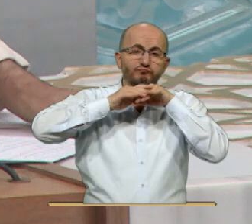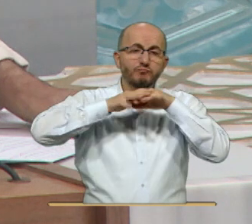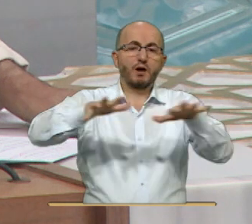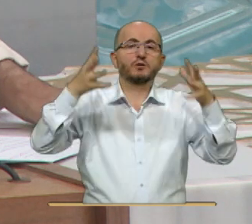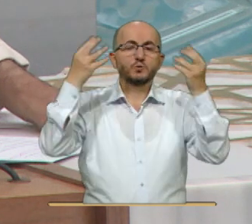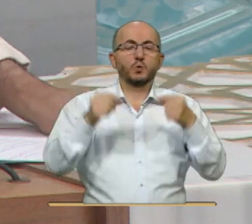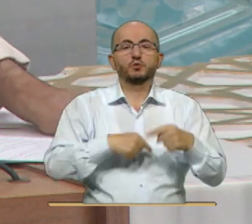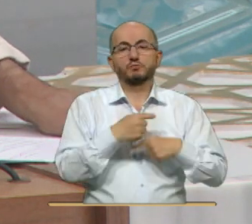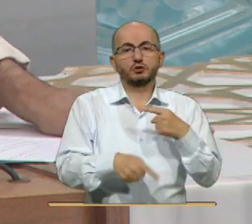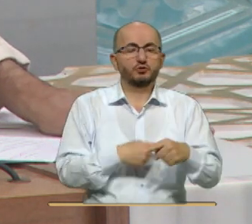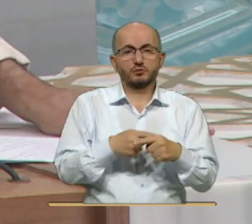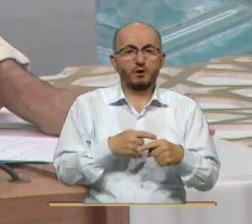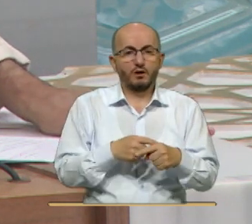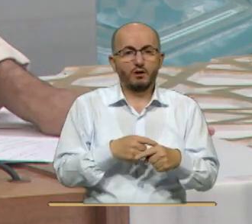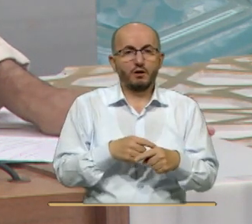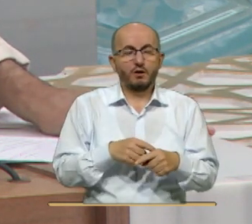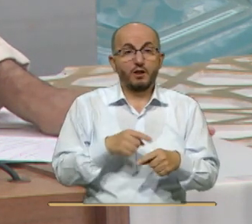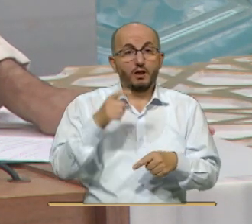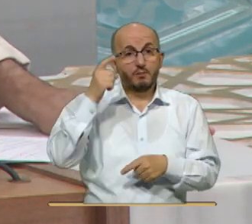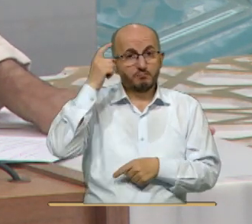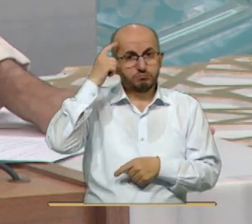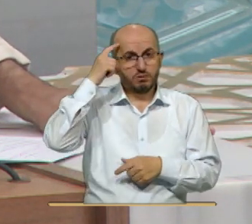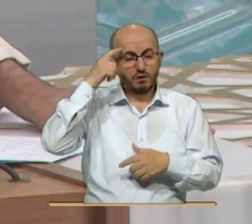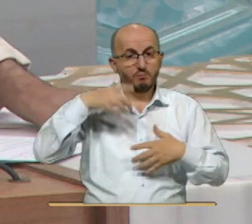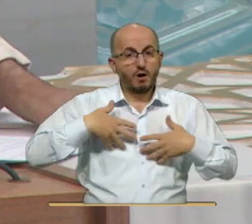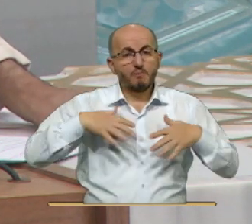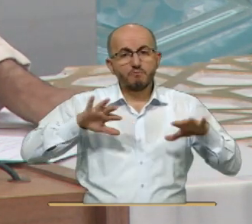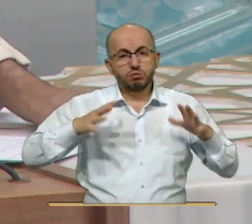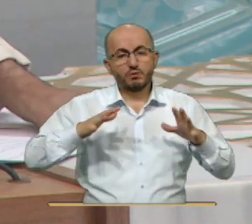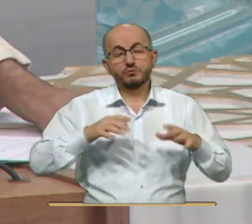çağ. Depresyon çağı deniyor. Neden?